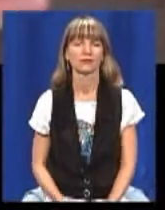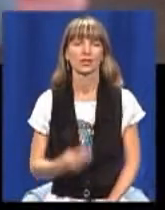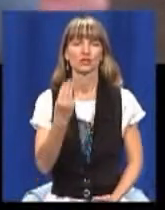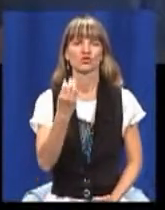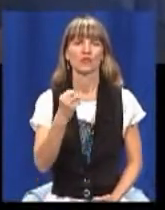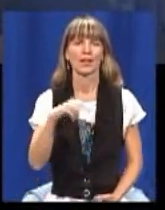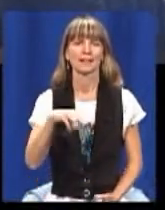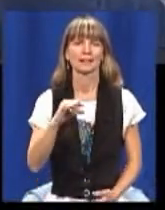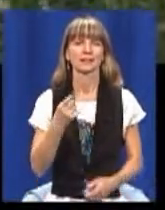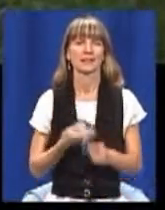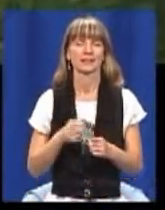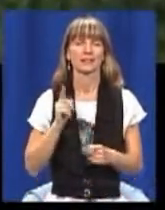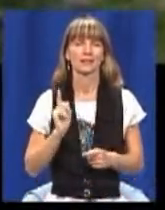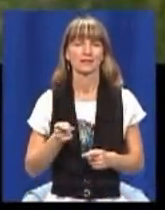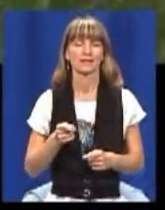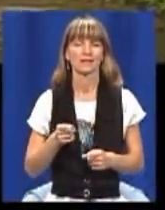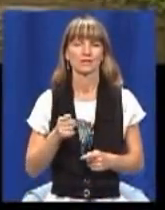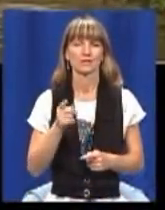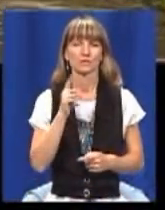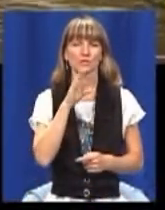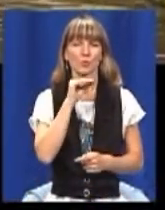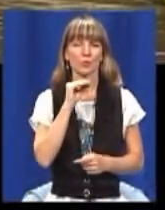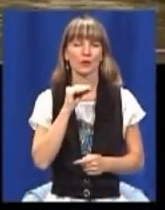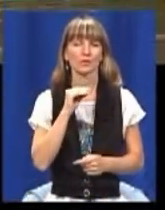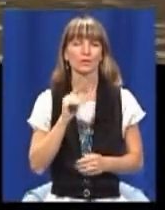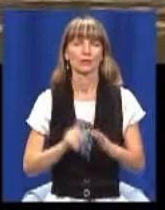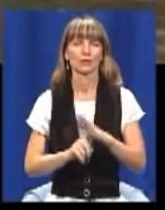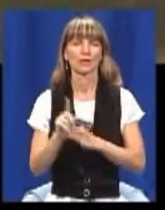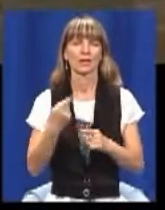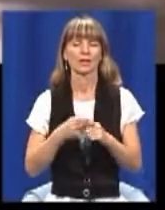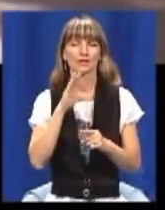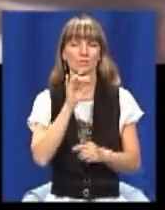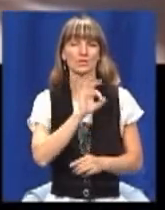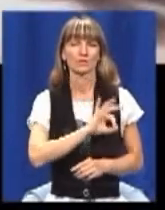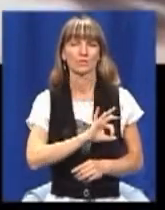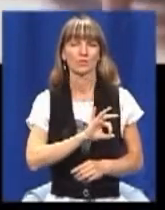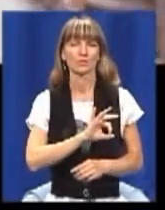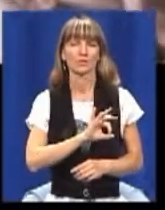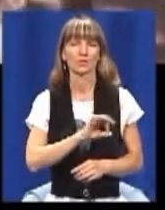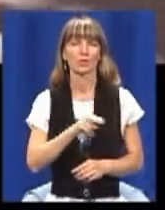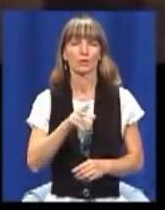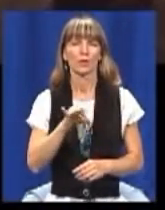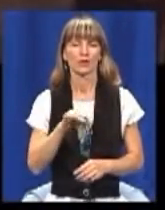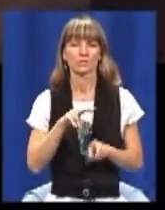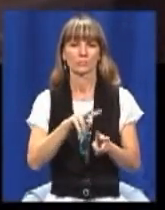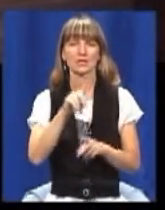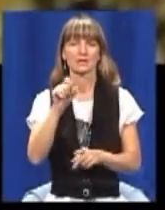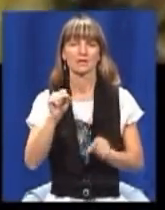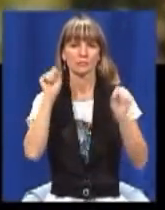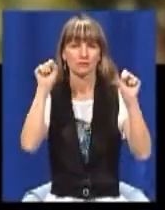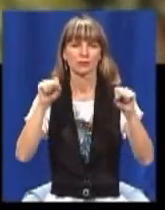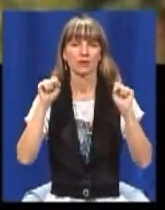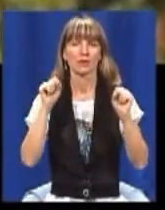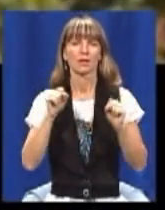Шелті – це справжня колі в мініатюрі. Спочатку цього собаку використовували при випасі худоби. Шелті